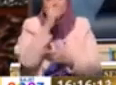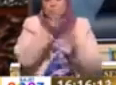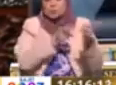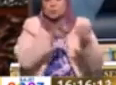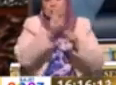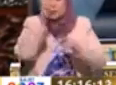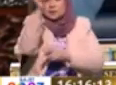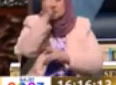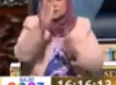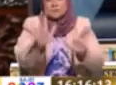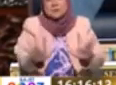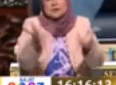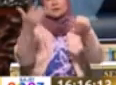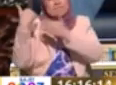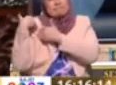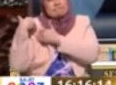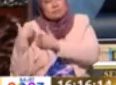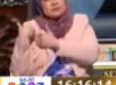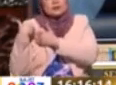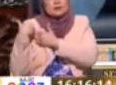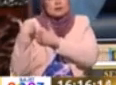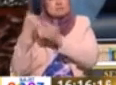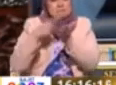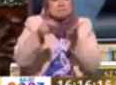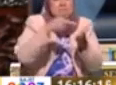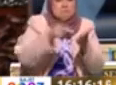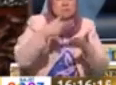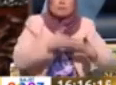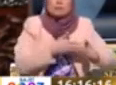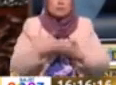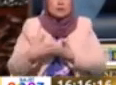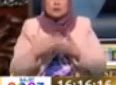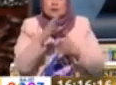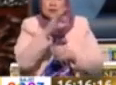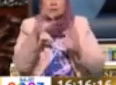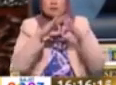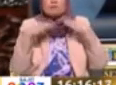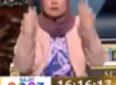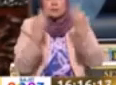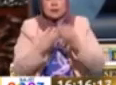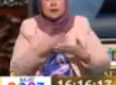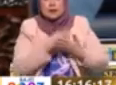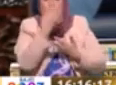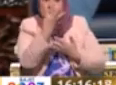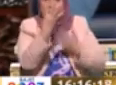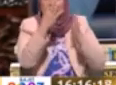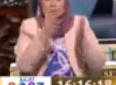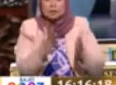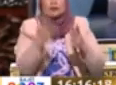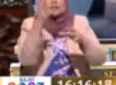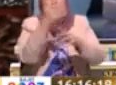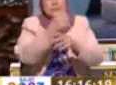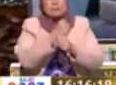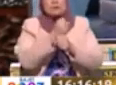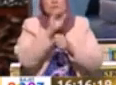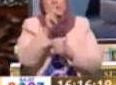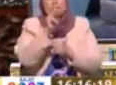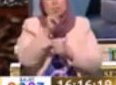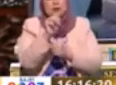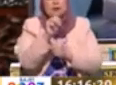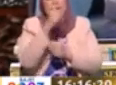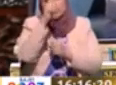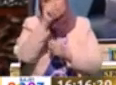usaha kerajaan meringankan beban keluarga yang menyara ramai anak. Bagi isi rumah sehingga 4 orang anak pula akan layak menerima BKM